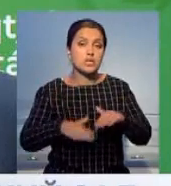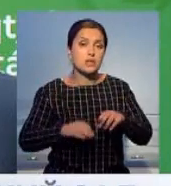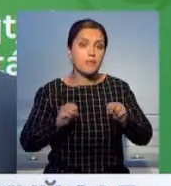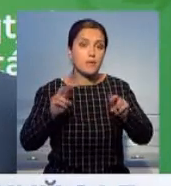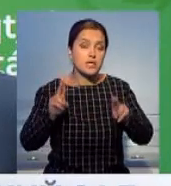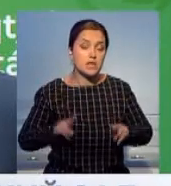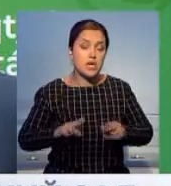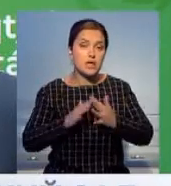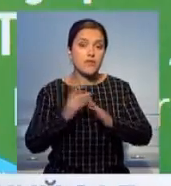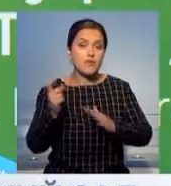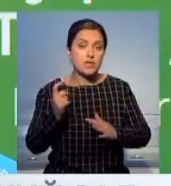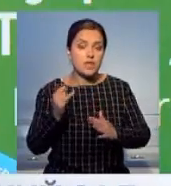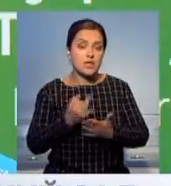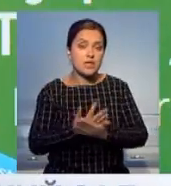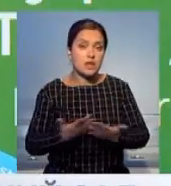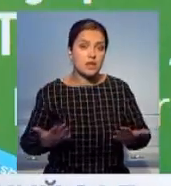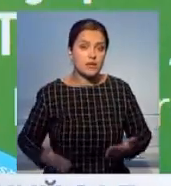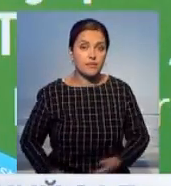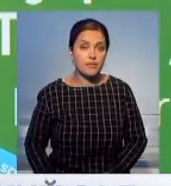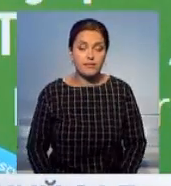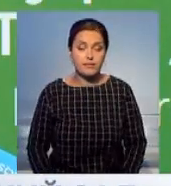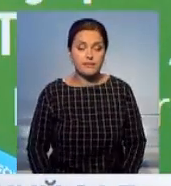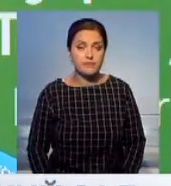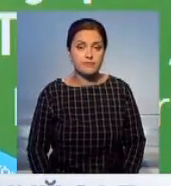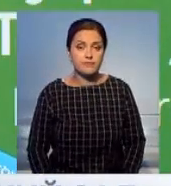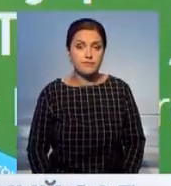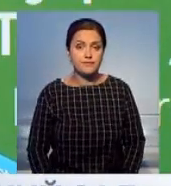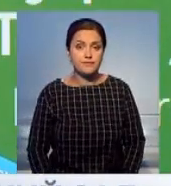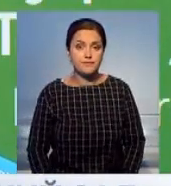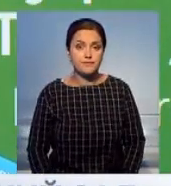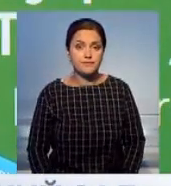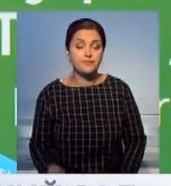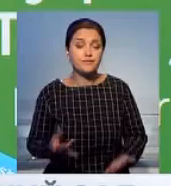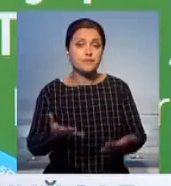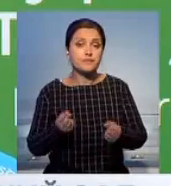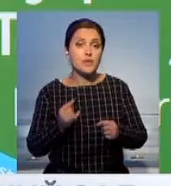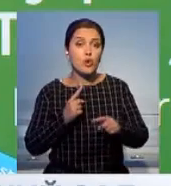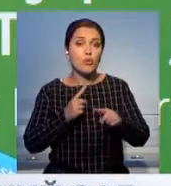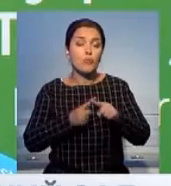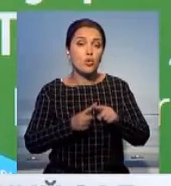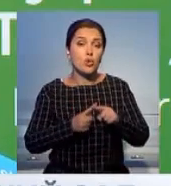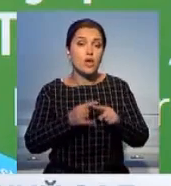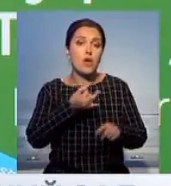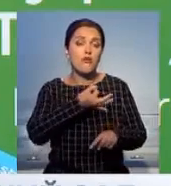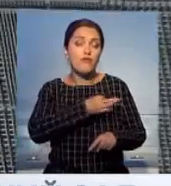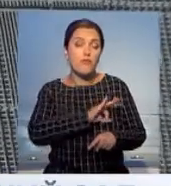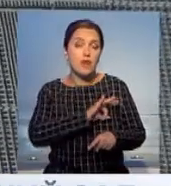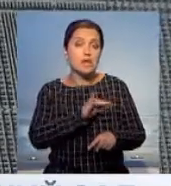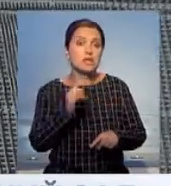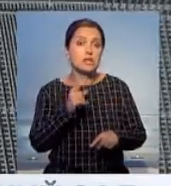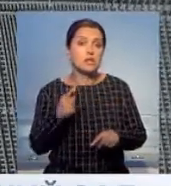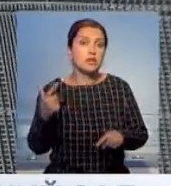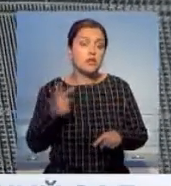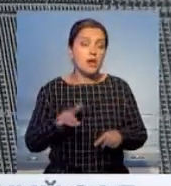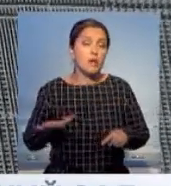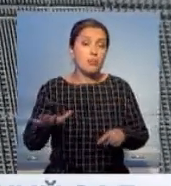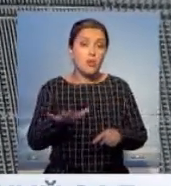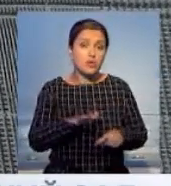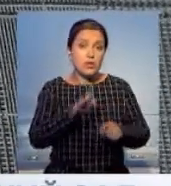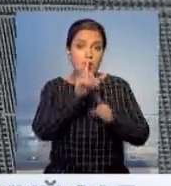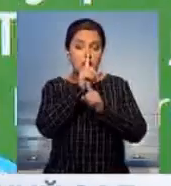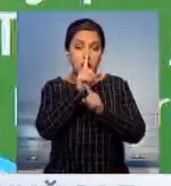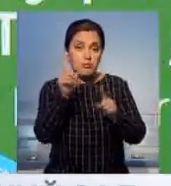хозяйства, агрономов и так далее. И надо извлекать плюс из географического положения ботанического сада. Помимо